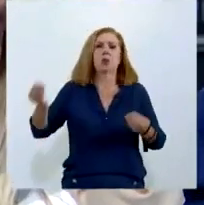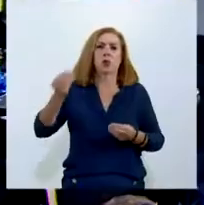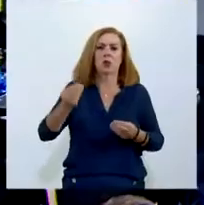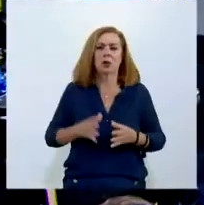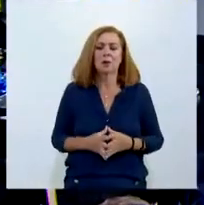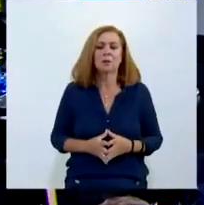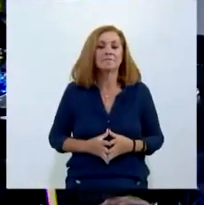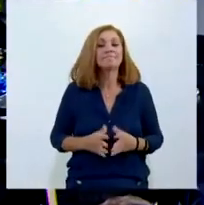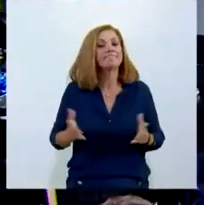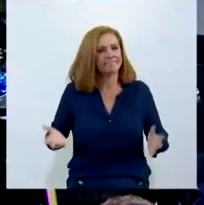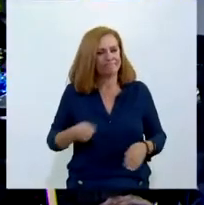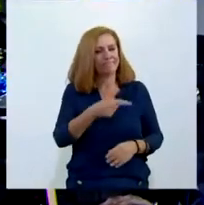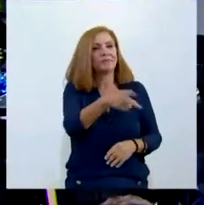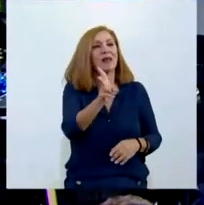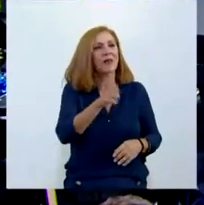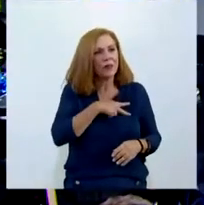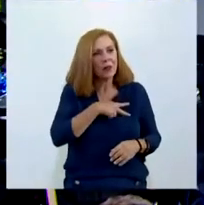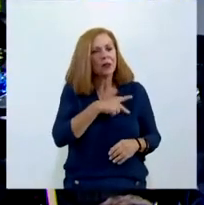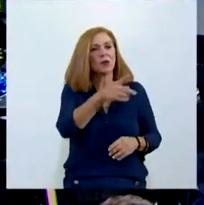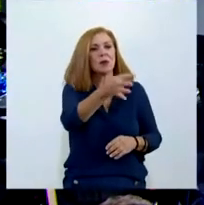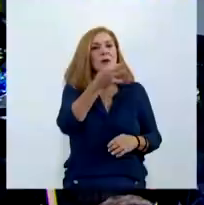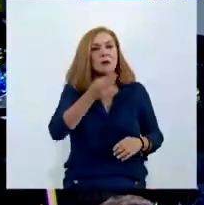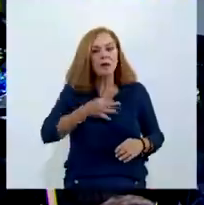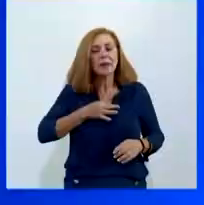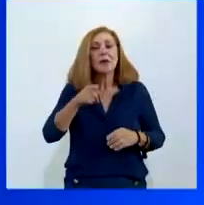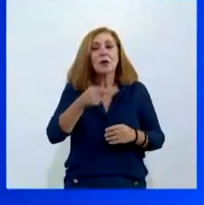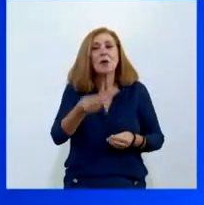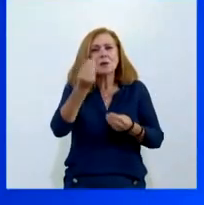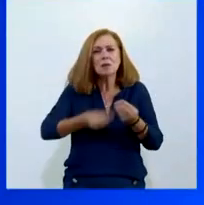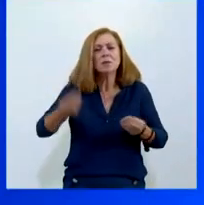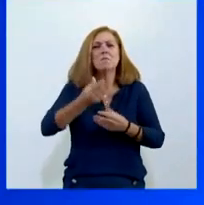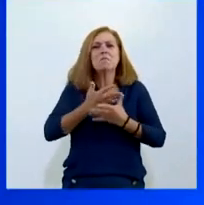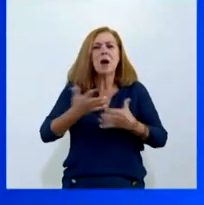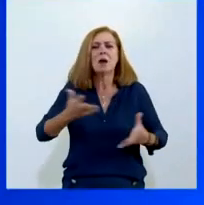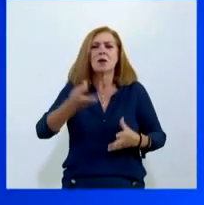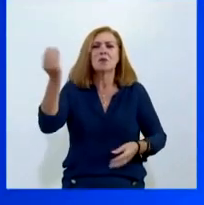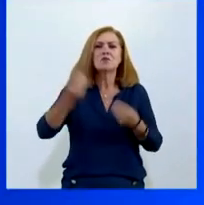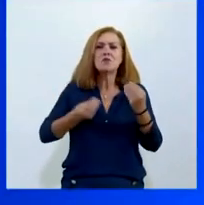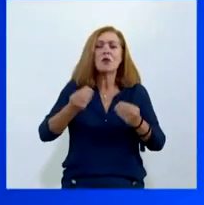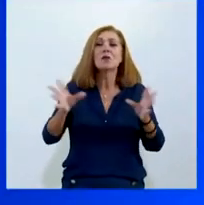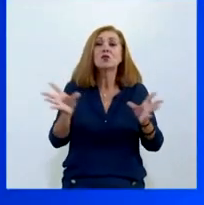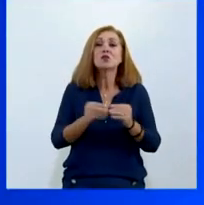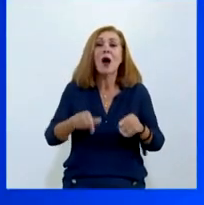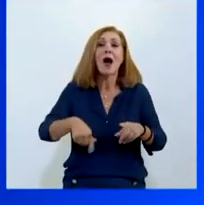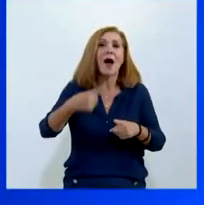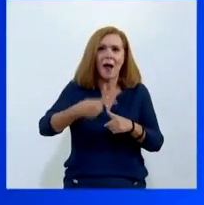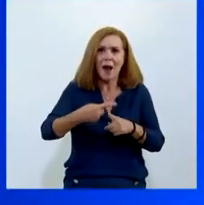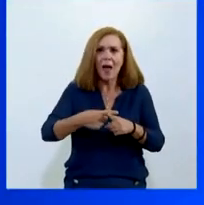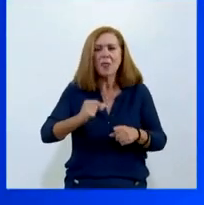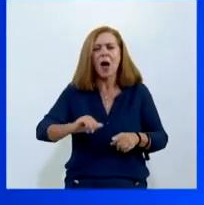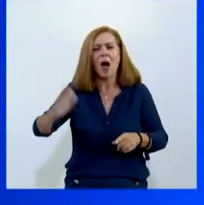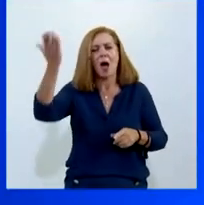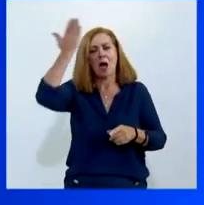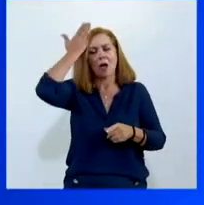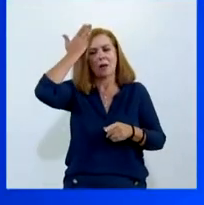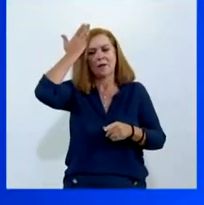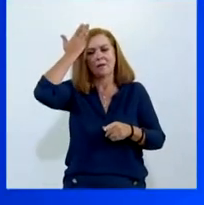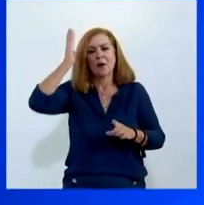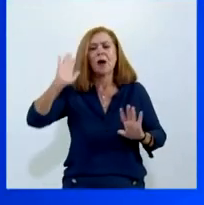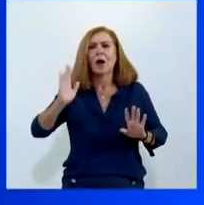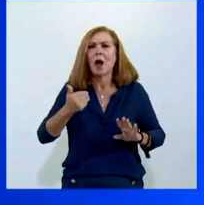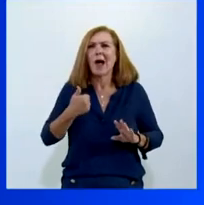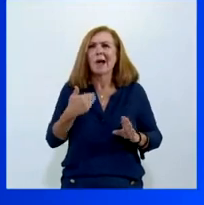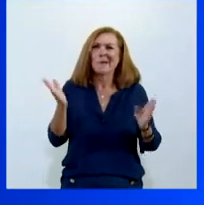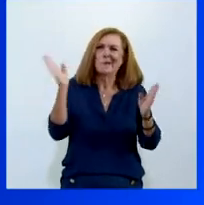Κύριε Λοκακό, έχετε δίκιο να επισημαίνετε ότι το μεγαλύτερο πρόβλημα το οποίο αντιμετωπίζει σήμερα το ελληνικό νοικοκυριό είναι η ακρίβεια. Και εγώ δεν πρόκειται να